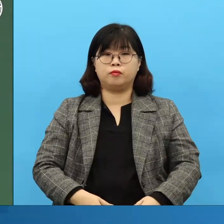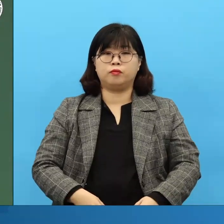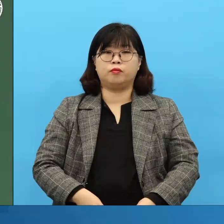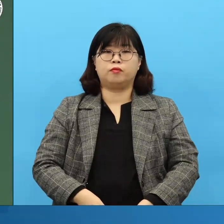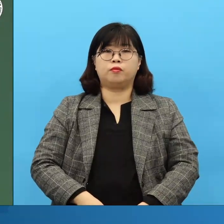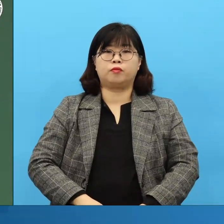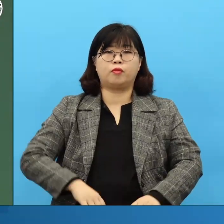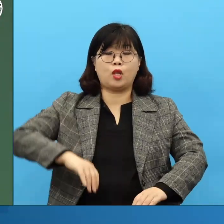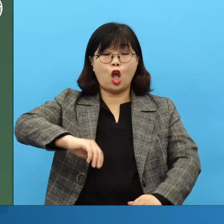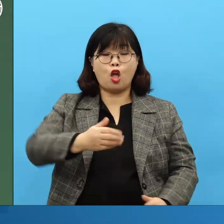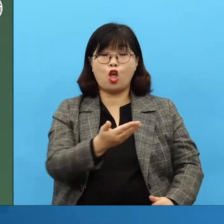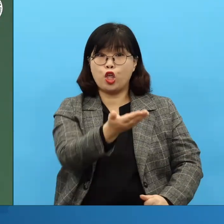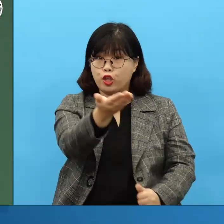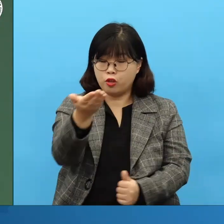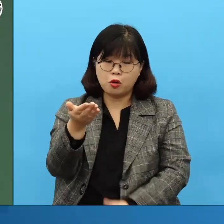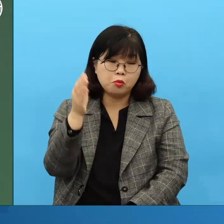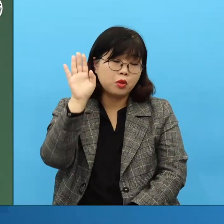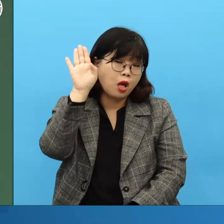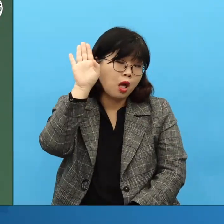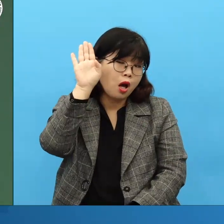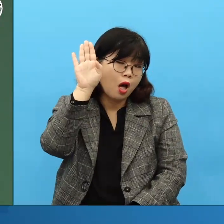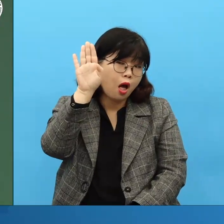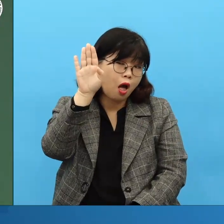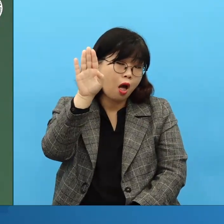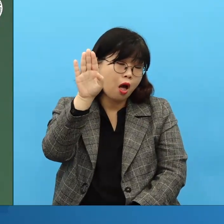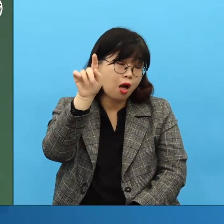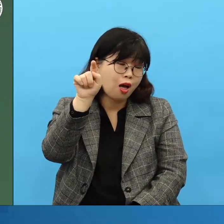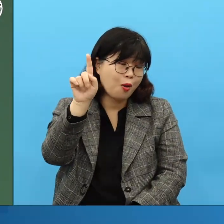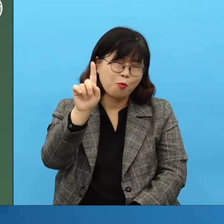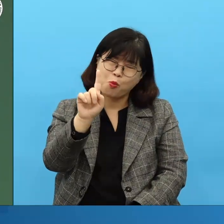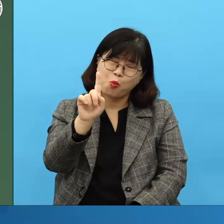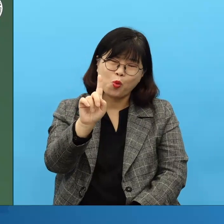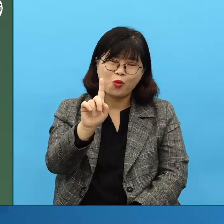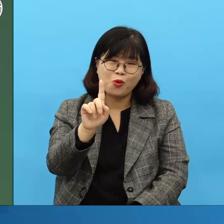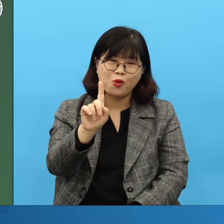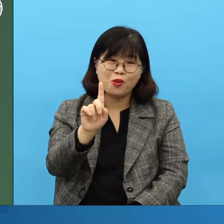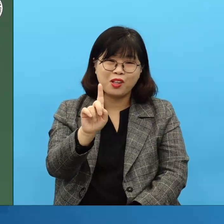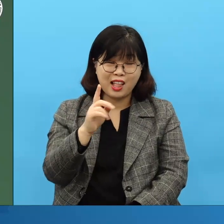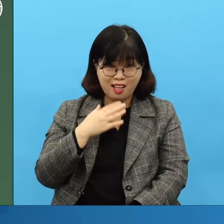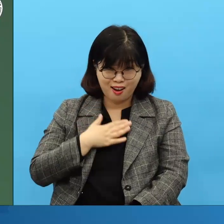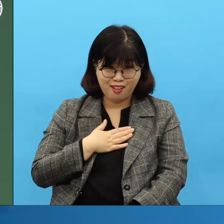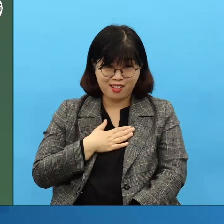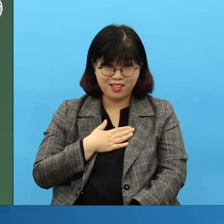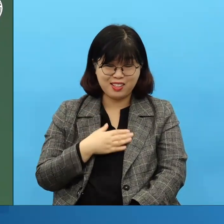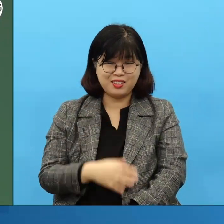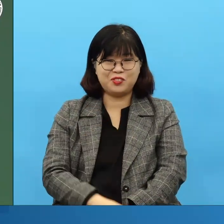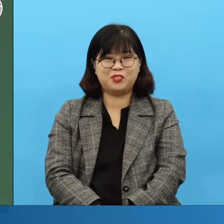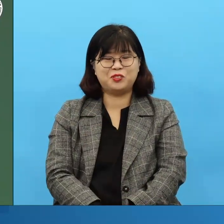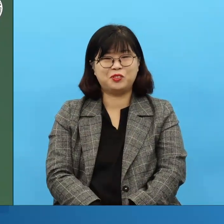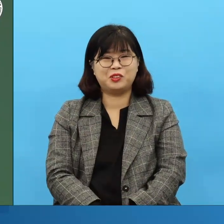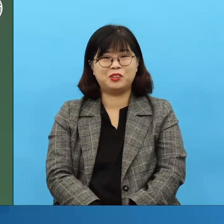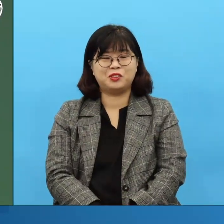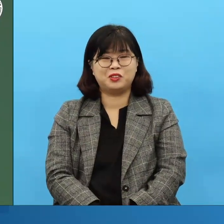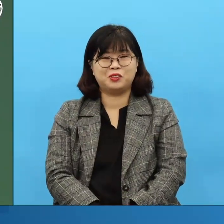여러분의 미래는 어떻게 될까요? What will happen to your future? 그것은 오늘